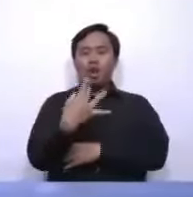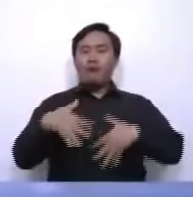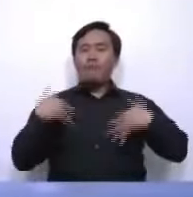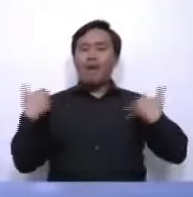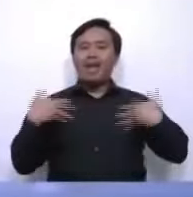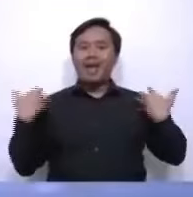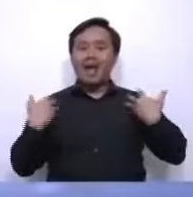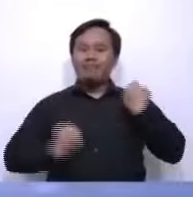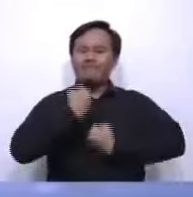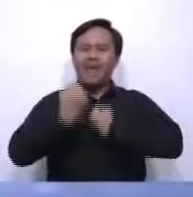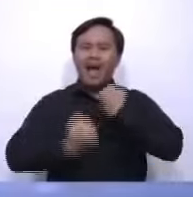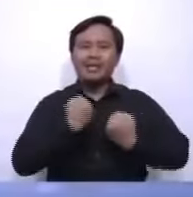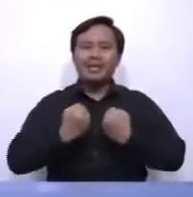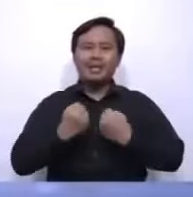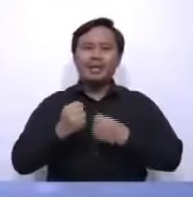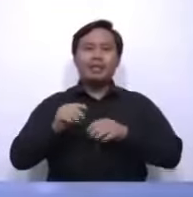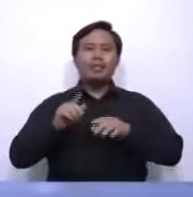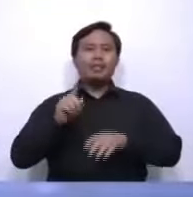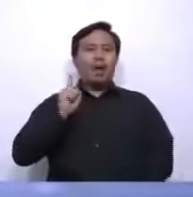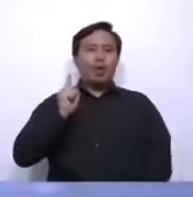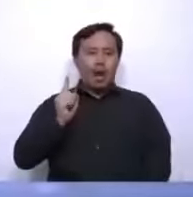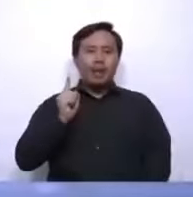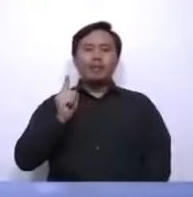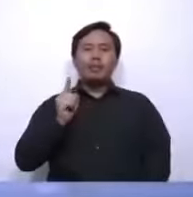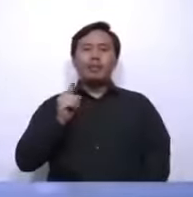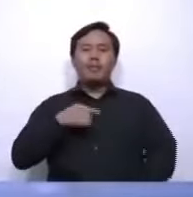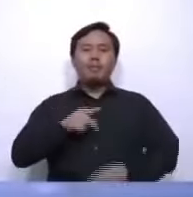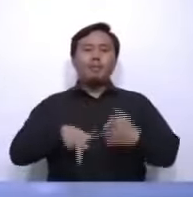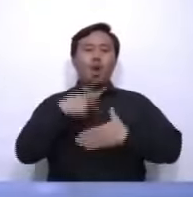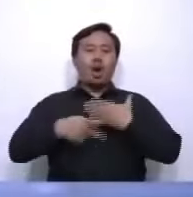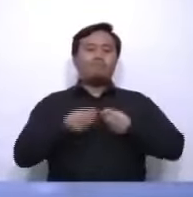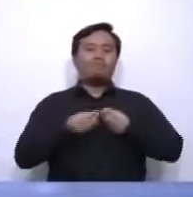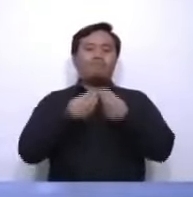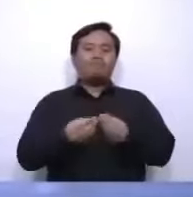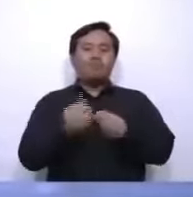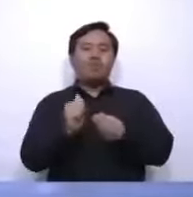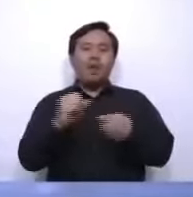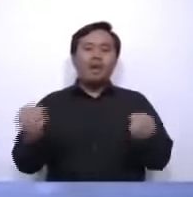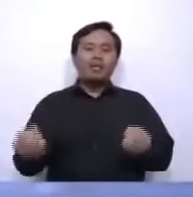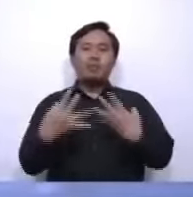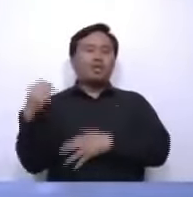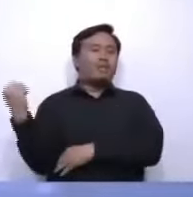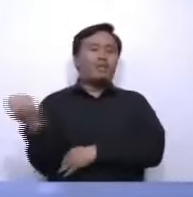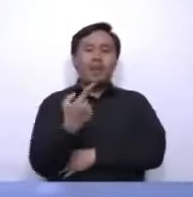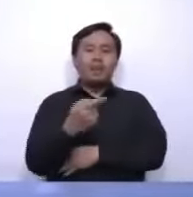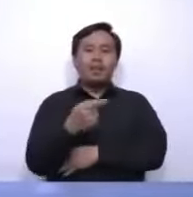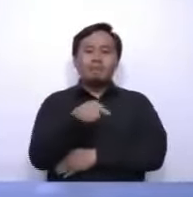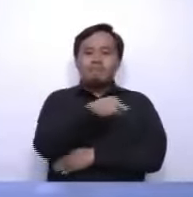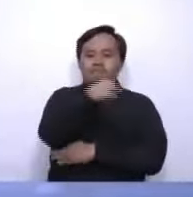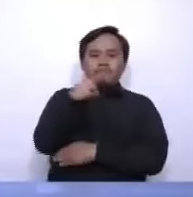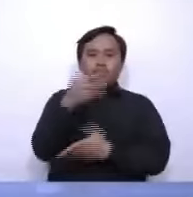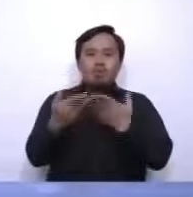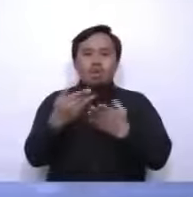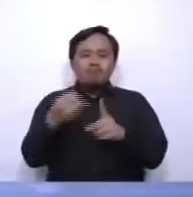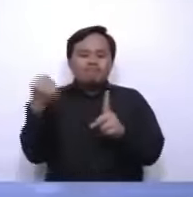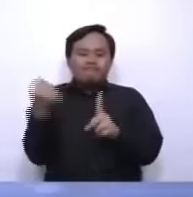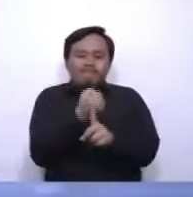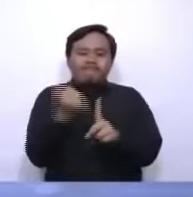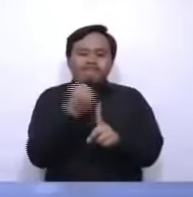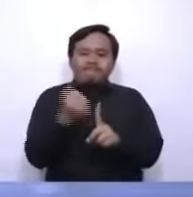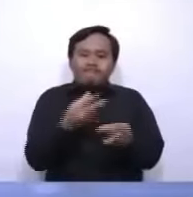darurat. Program ini hadir untuk memberikan layanan respon cepat bagi mereka yang menghadapi kekerasan,